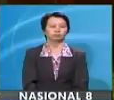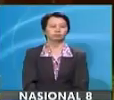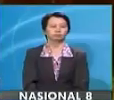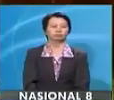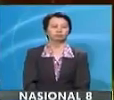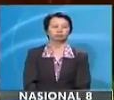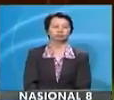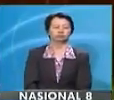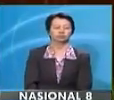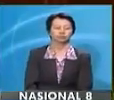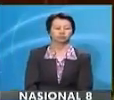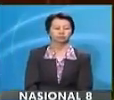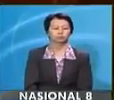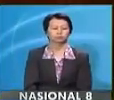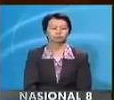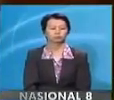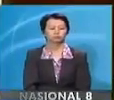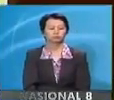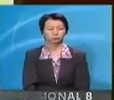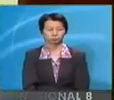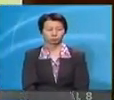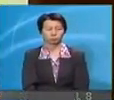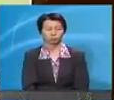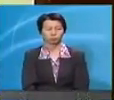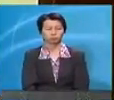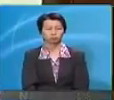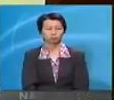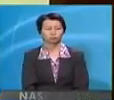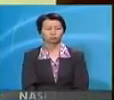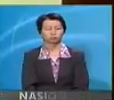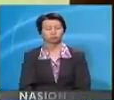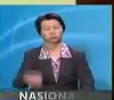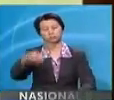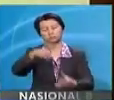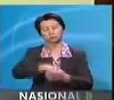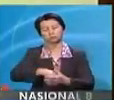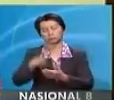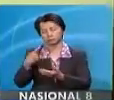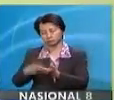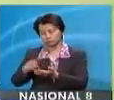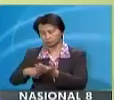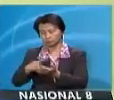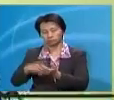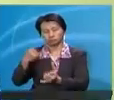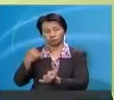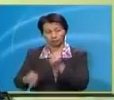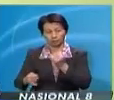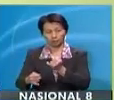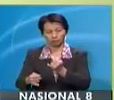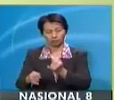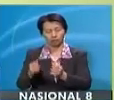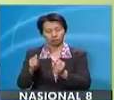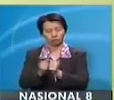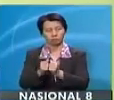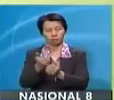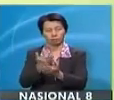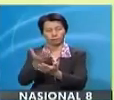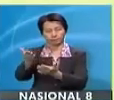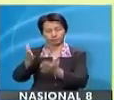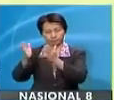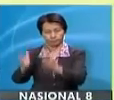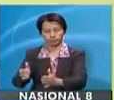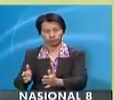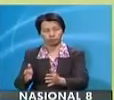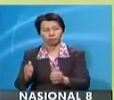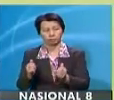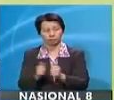Kanada, we are dalam perbincangan terakhir kita dengan pembeli kilang